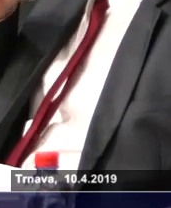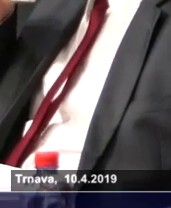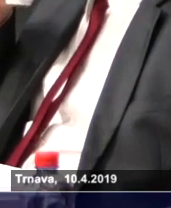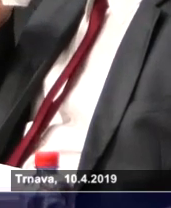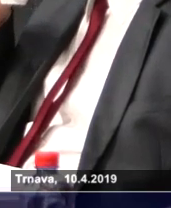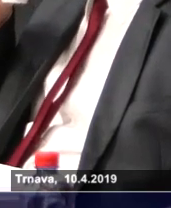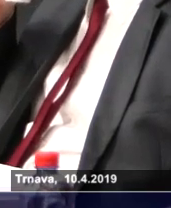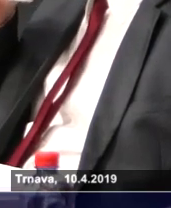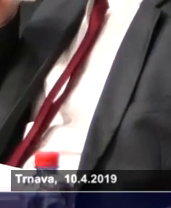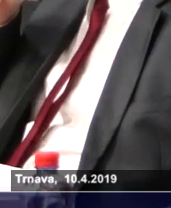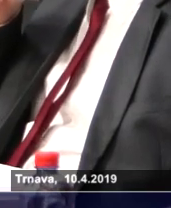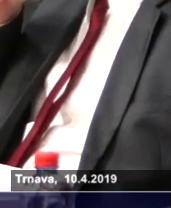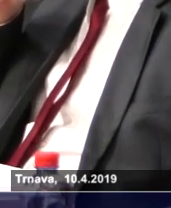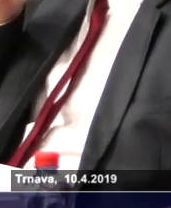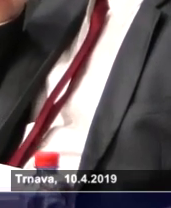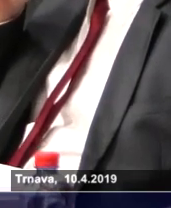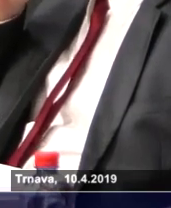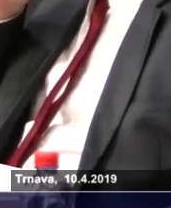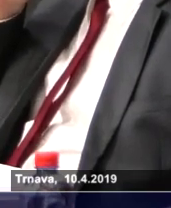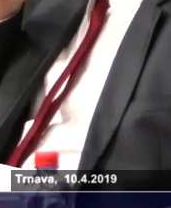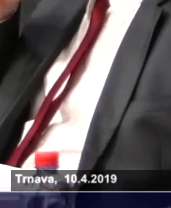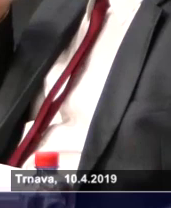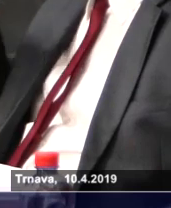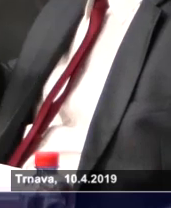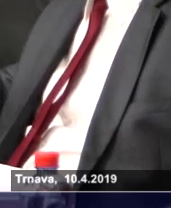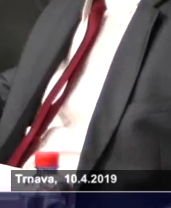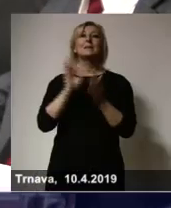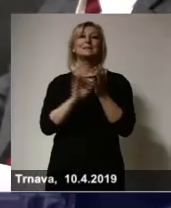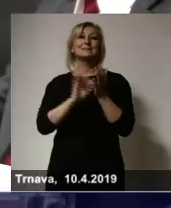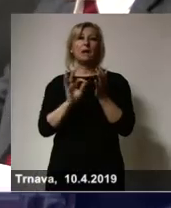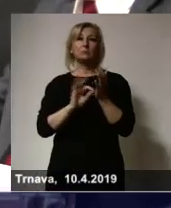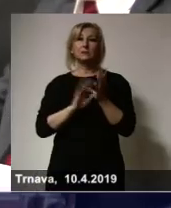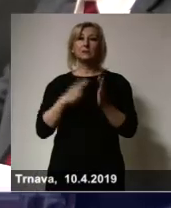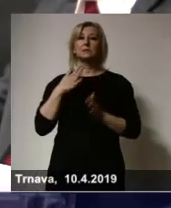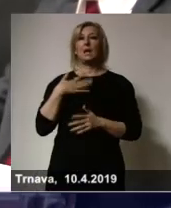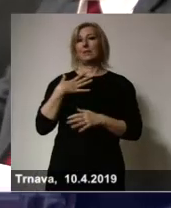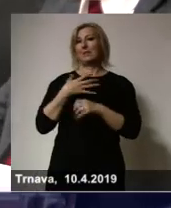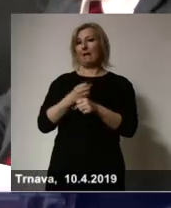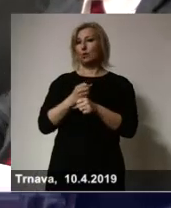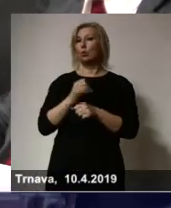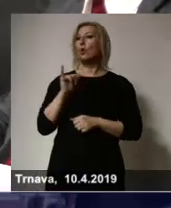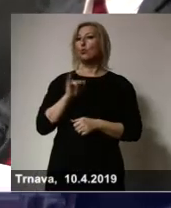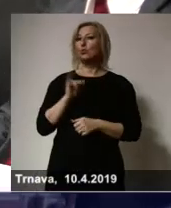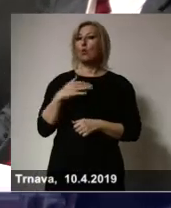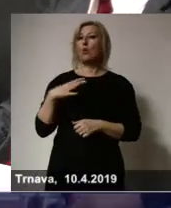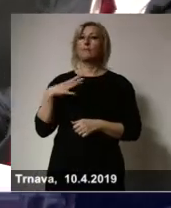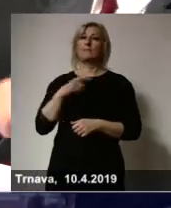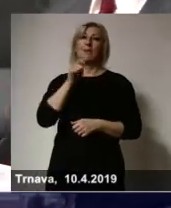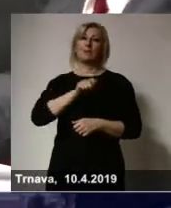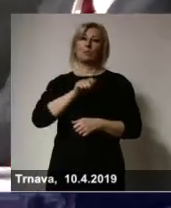rokovaniu neskôr. Za overovateľov zápisnice si dovolím podať návrh pani